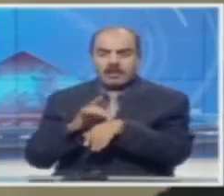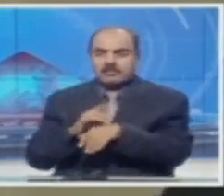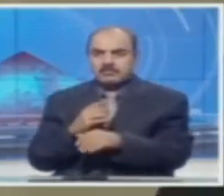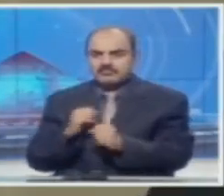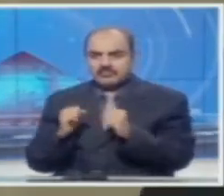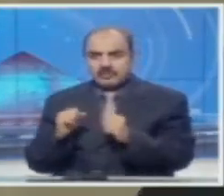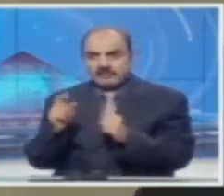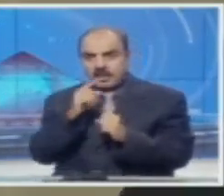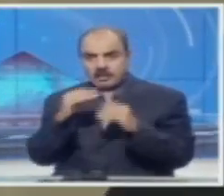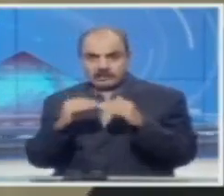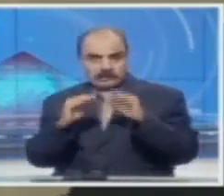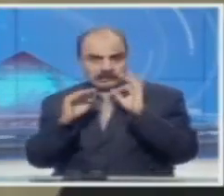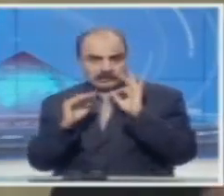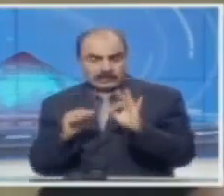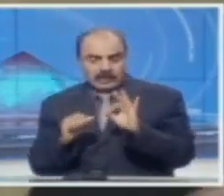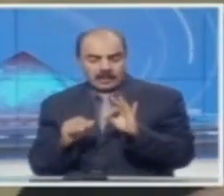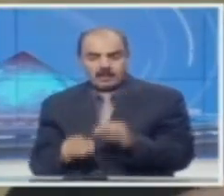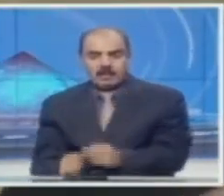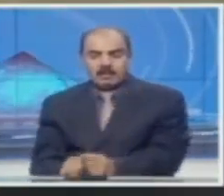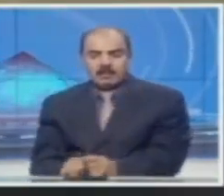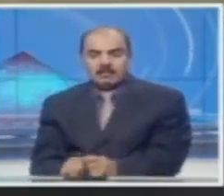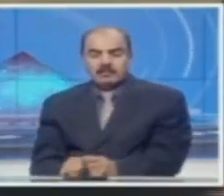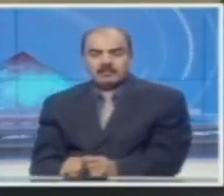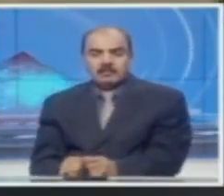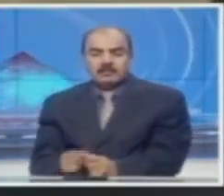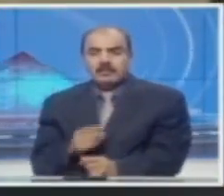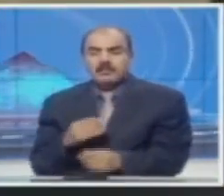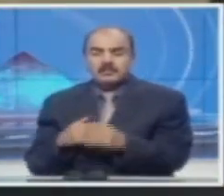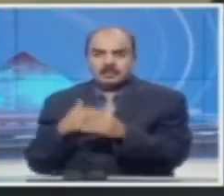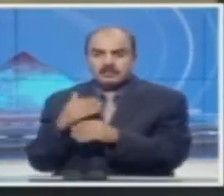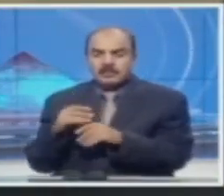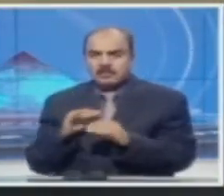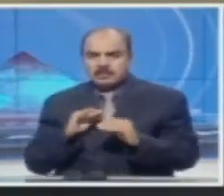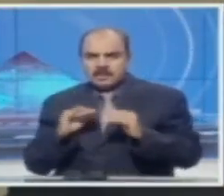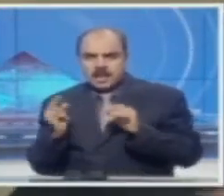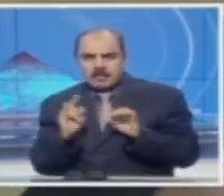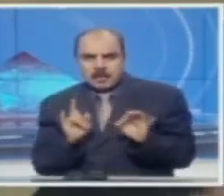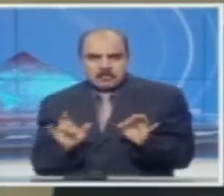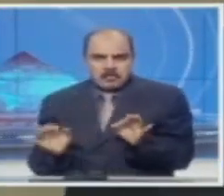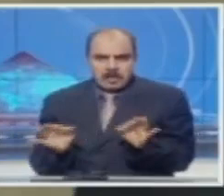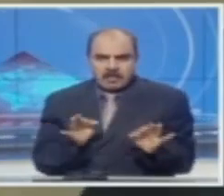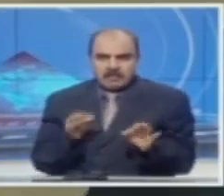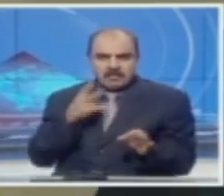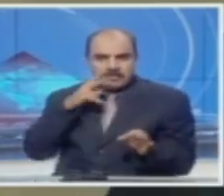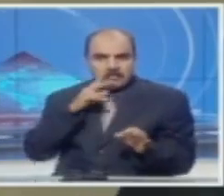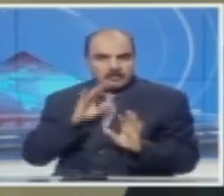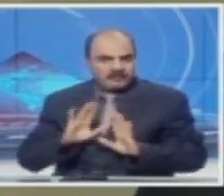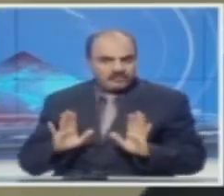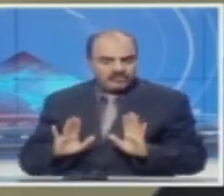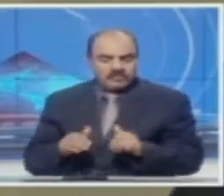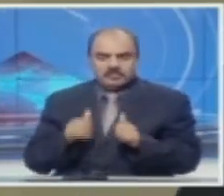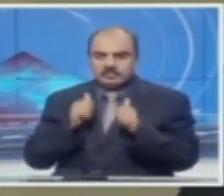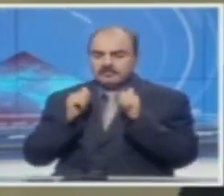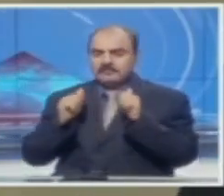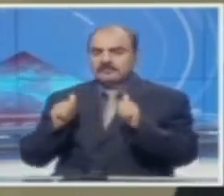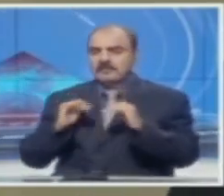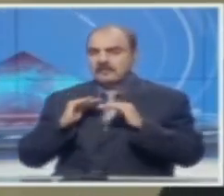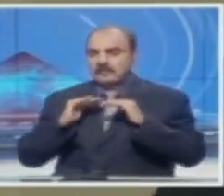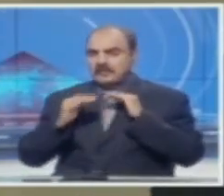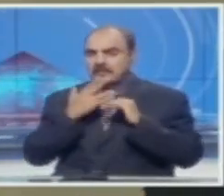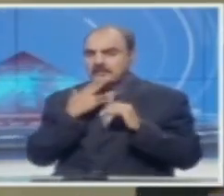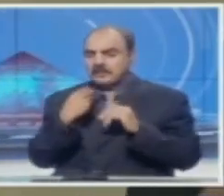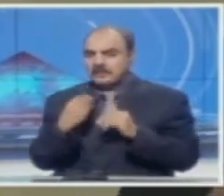عالمية معترف بها وبأكثر درجة من الأمان والسلامة. Safety